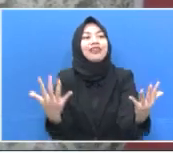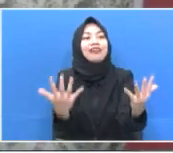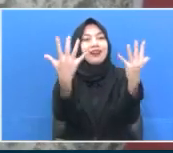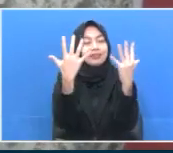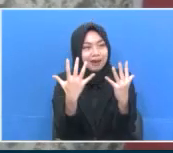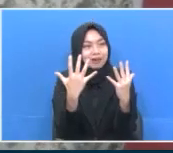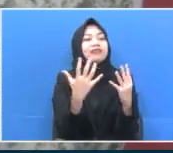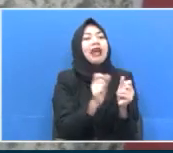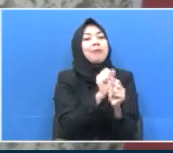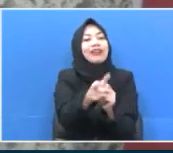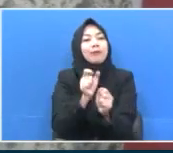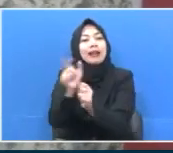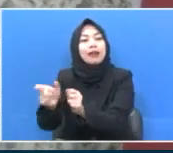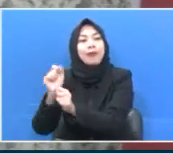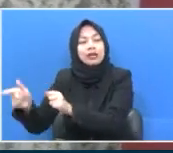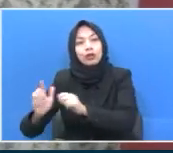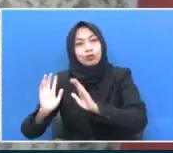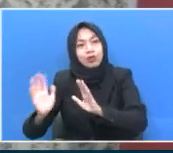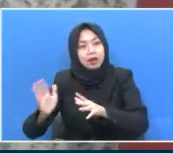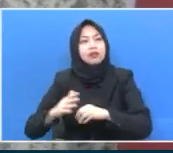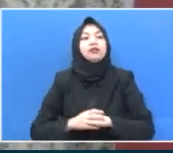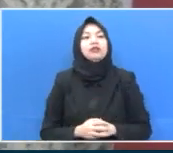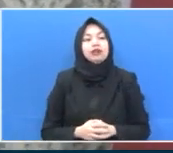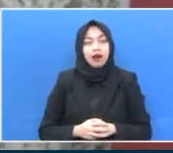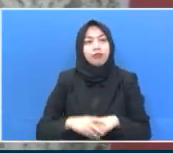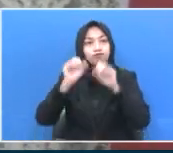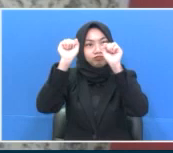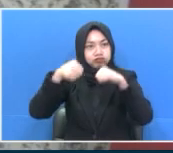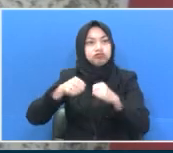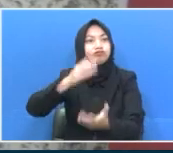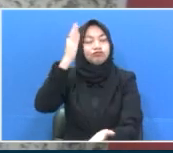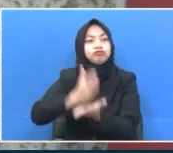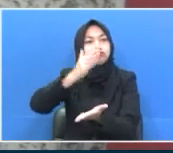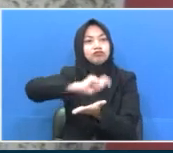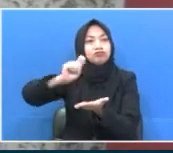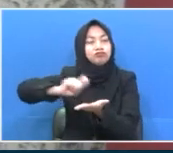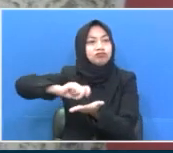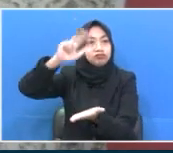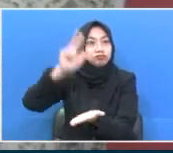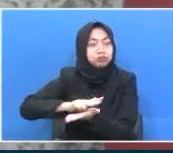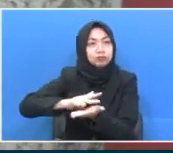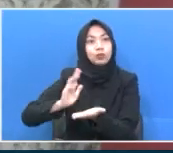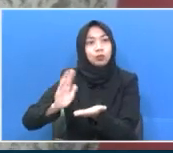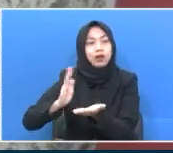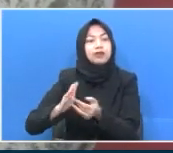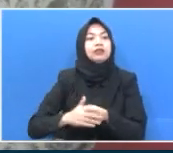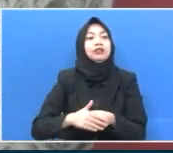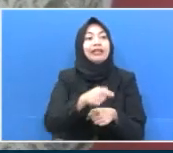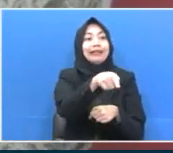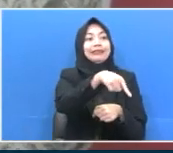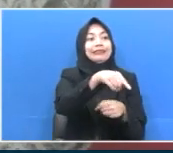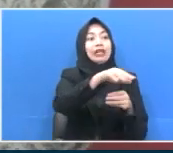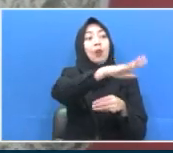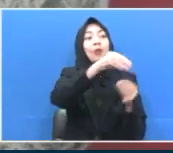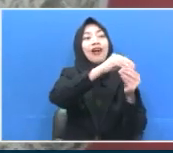pembayaran sehingga pemutusan hubungan hukumnya juga sudah dilakukan dan dalam pernyataan juga dari para